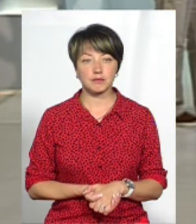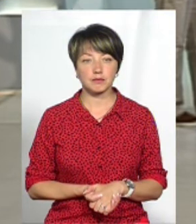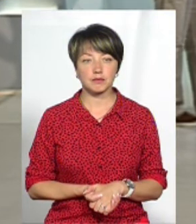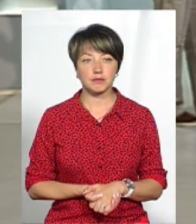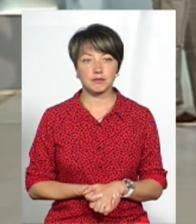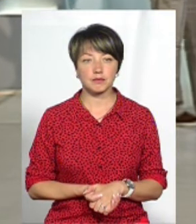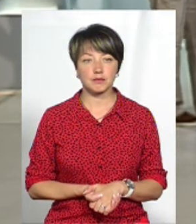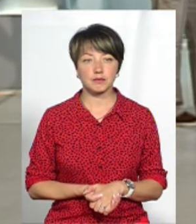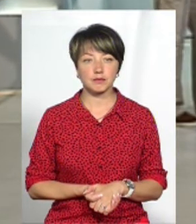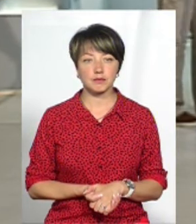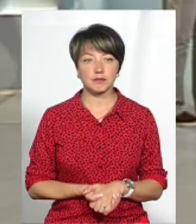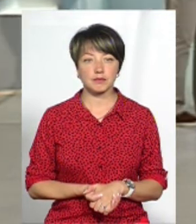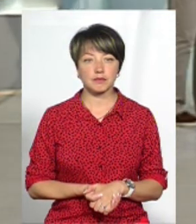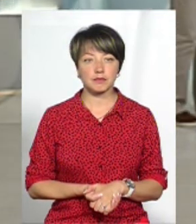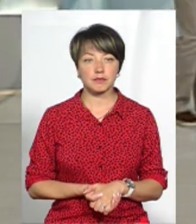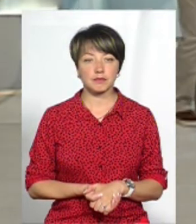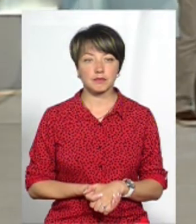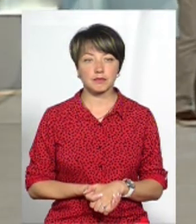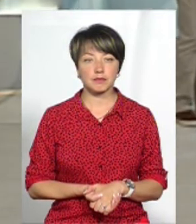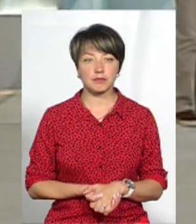Давайте комунальна галузь.